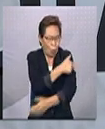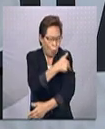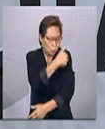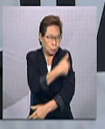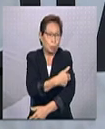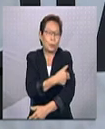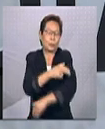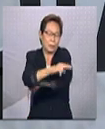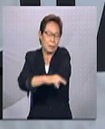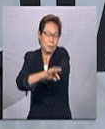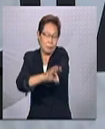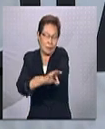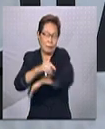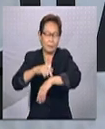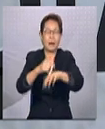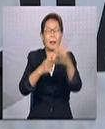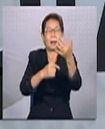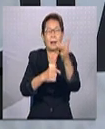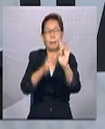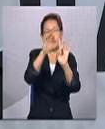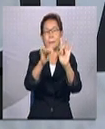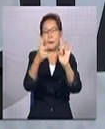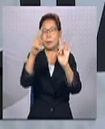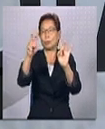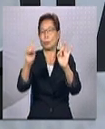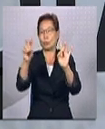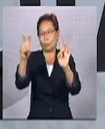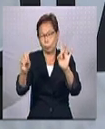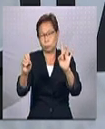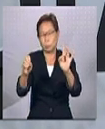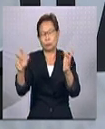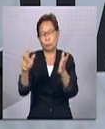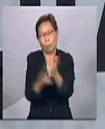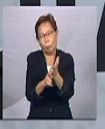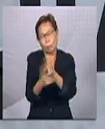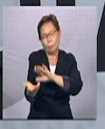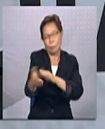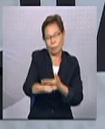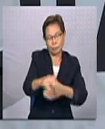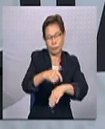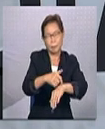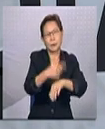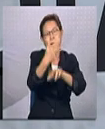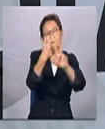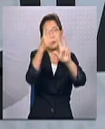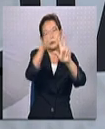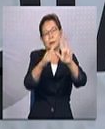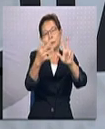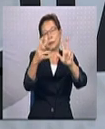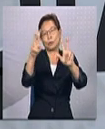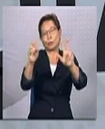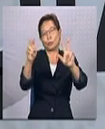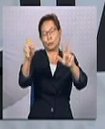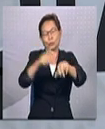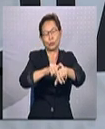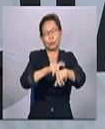Jaafar Negeri Sembilan pada 18 Mac 2020 dan disahkan meninggal dunia pada 3 April 2020